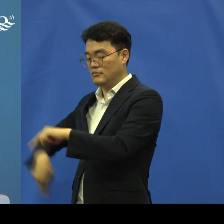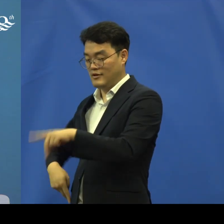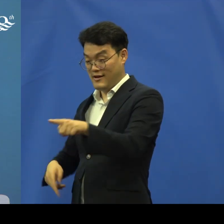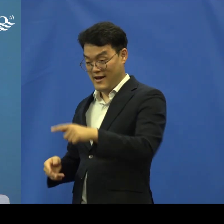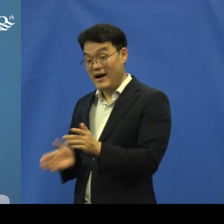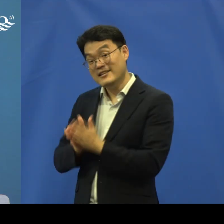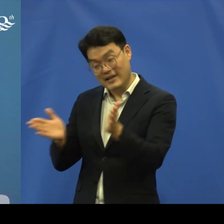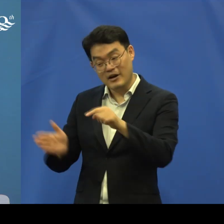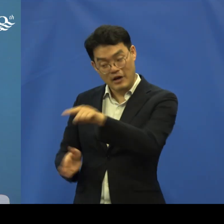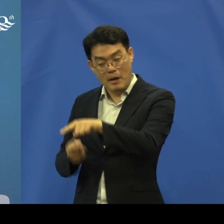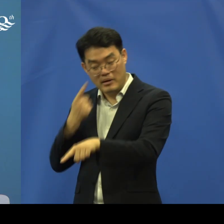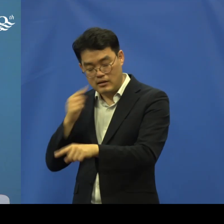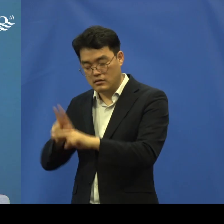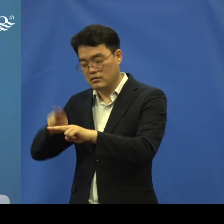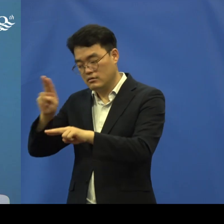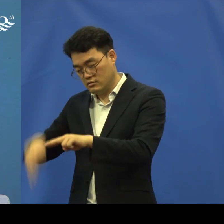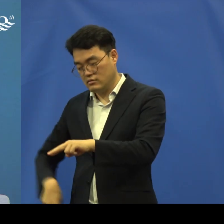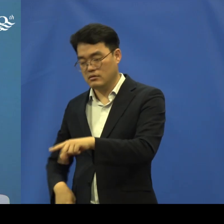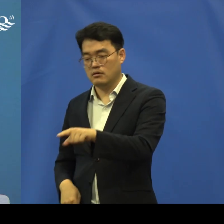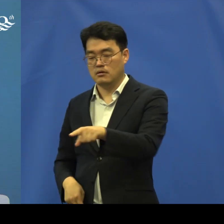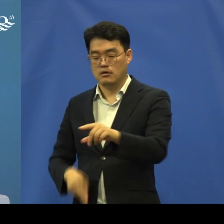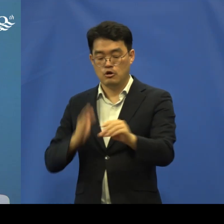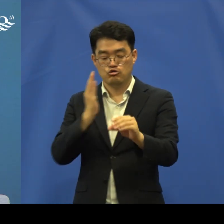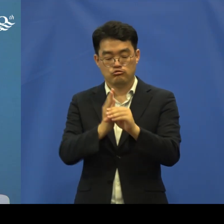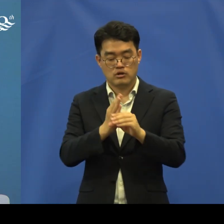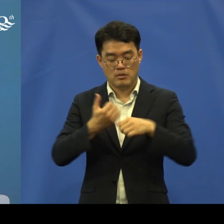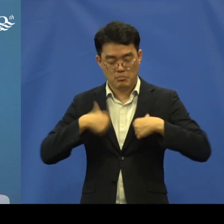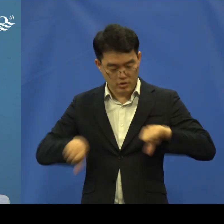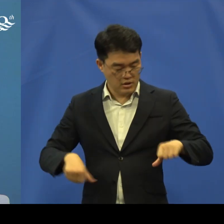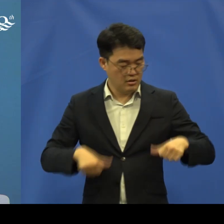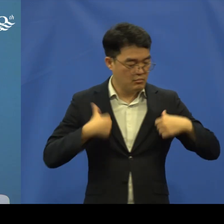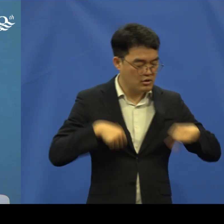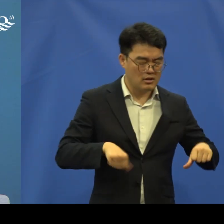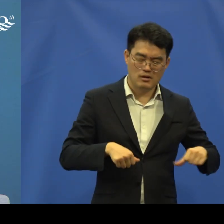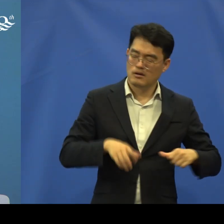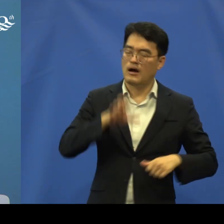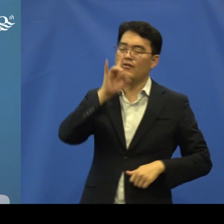옆에 분들하고 인사합시다. 끝내주는 사람이 됩시다. 그래요.